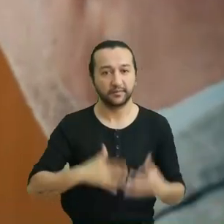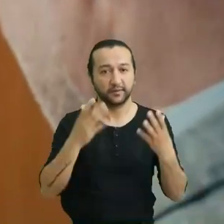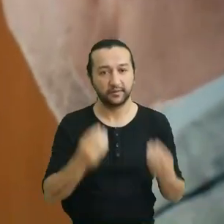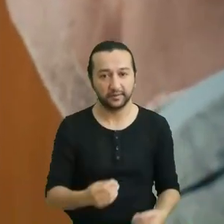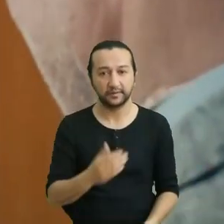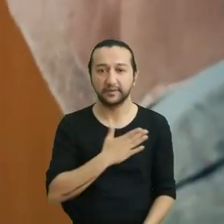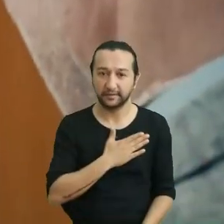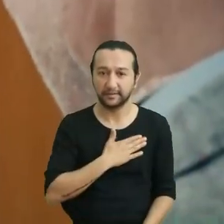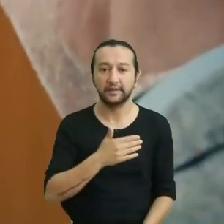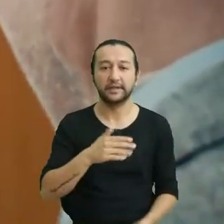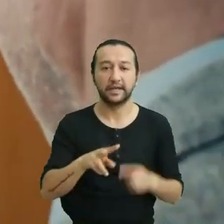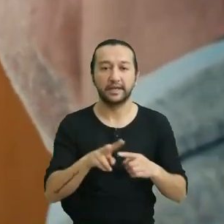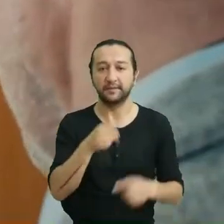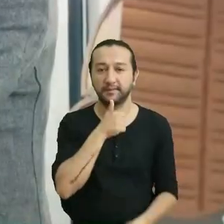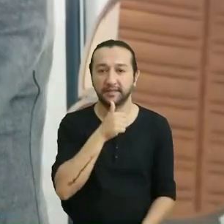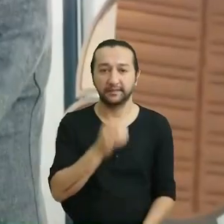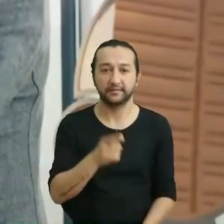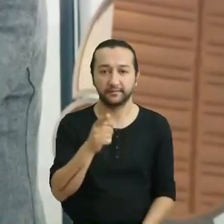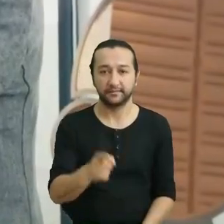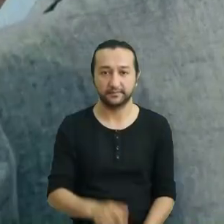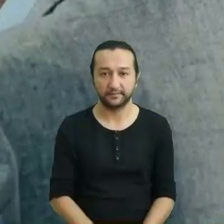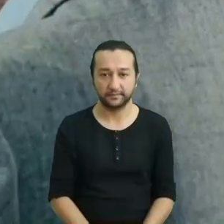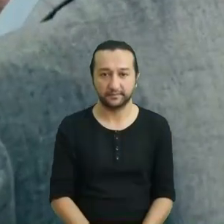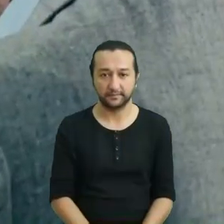Memnuniyetle saygıdeğer kayınpederim.